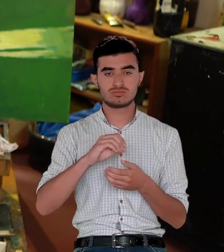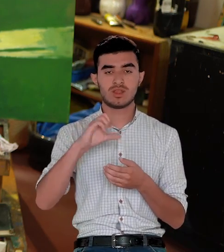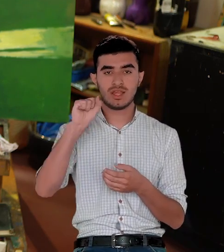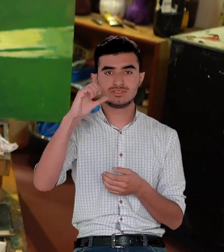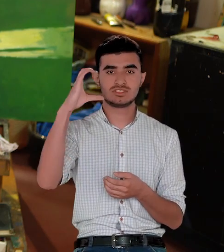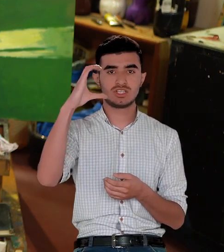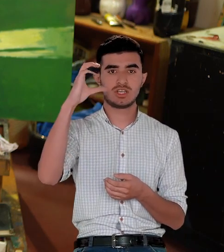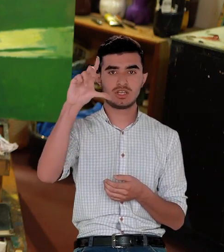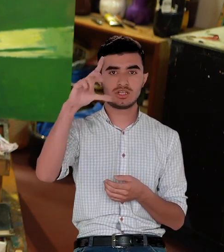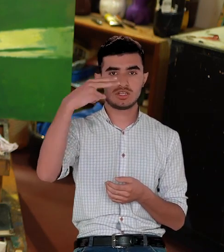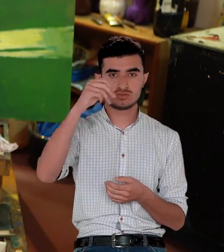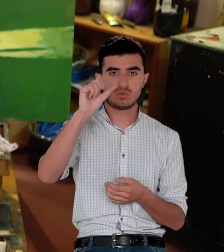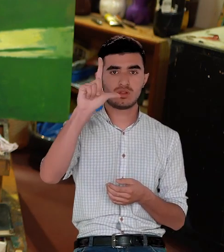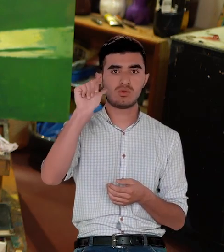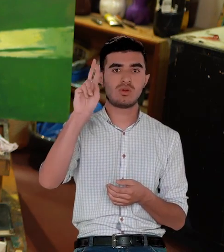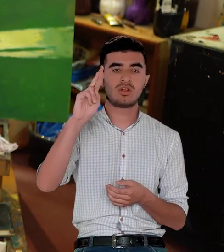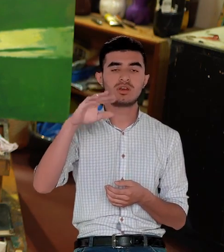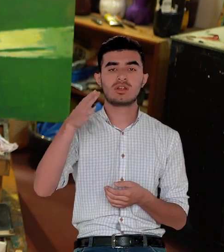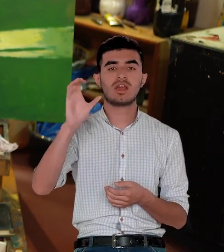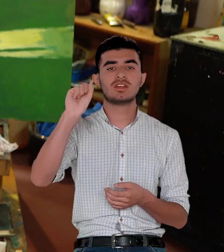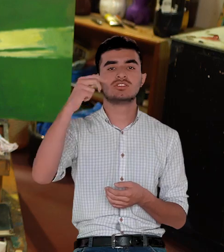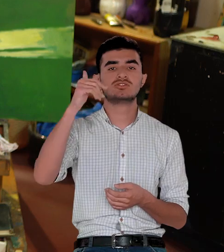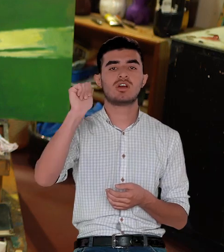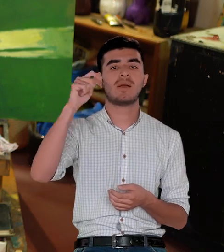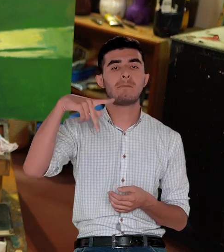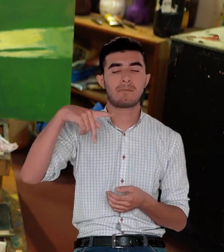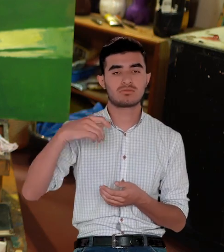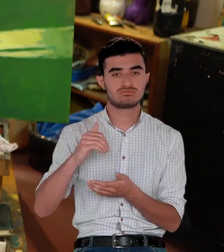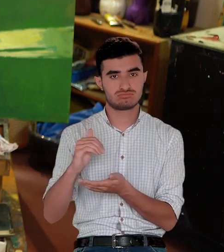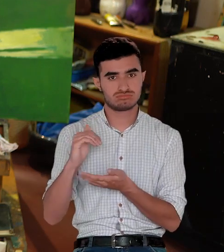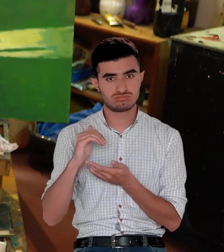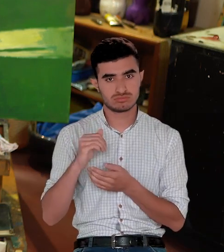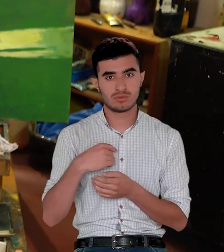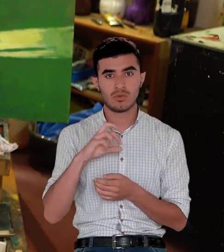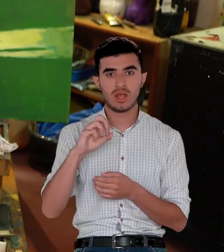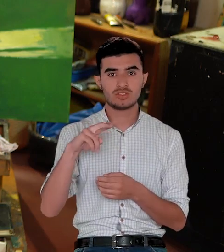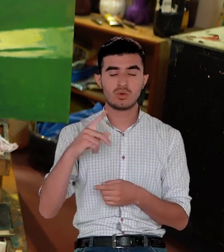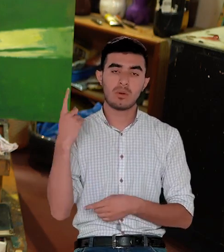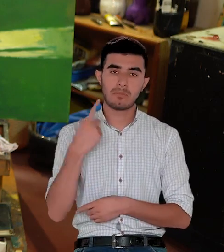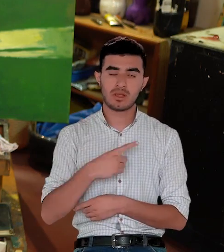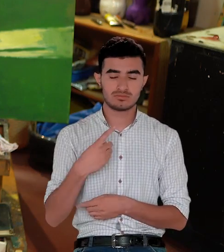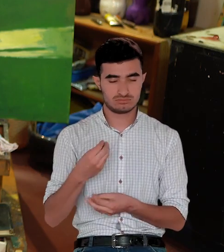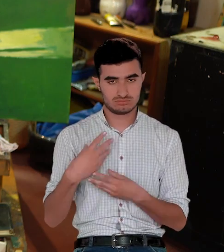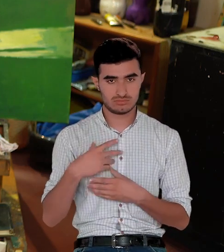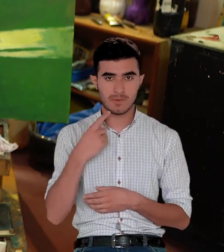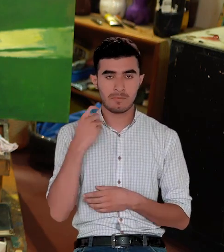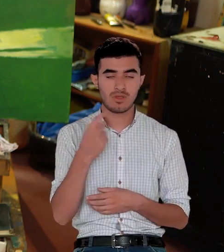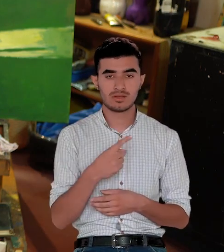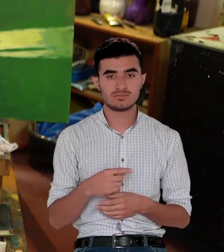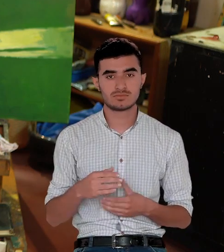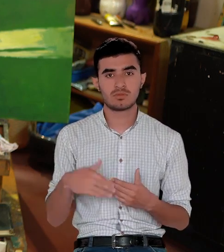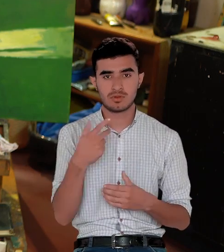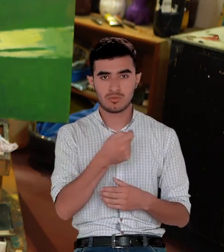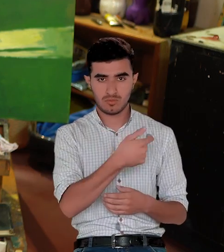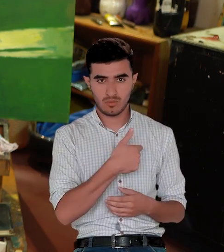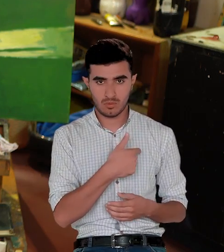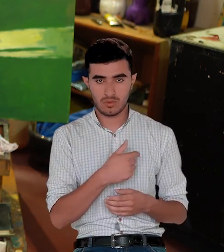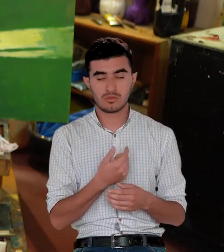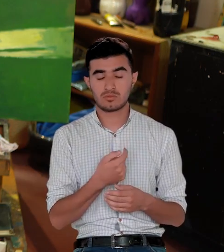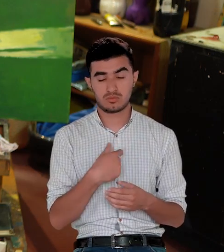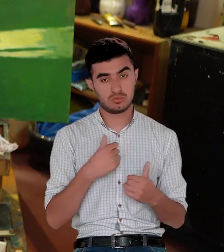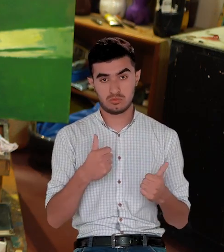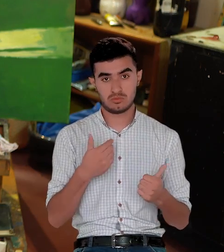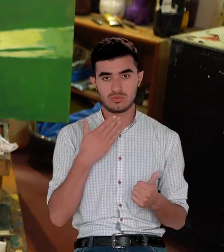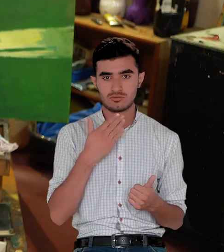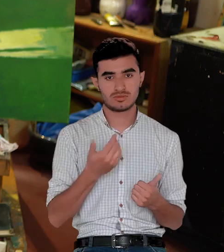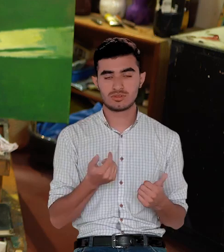میں بہت تھا. تو میری تیاشی ہو جاتی تھی. بلکہ جب میں تھیسس کر رہا تھا تو میرا اسکالرشپ